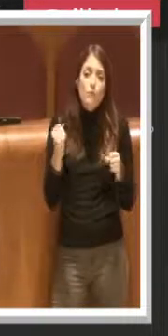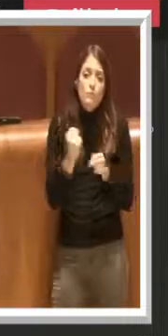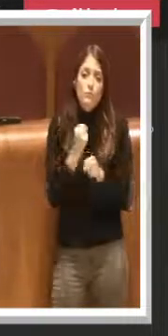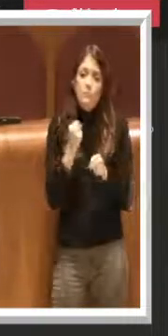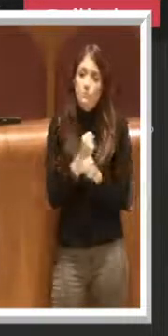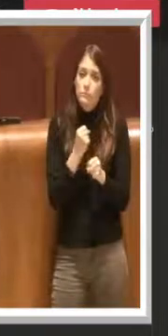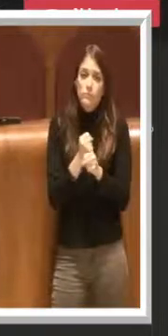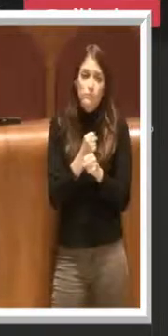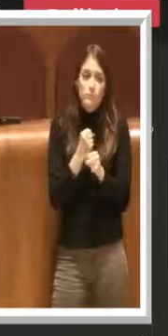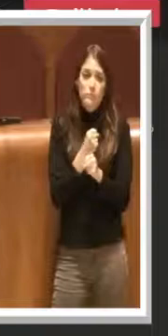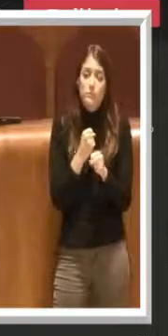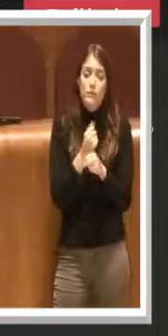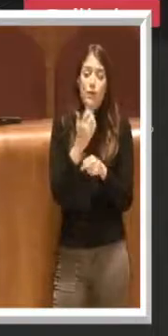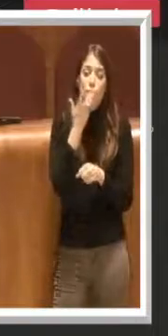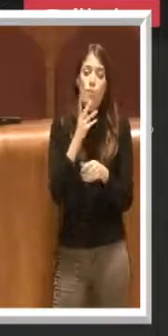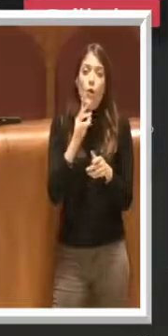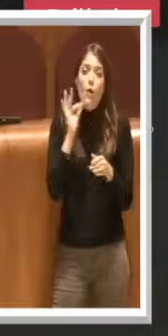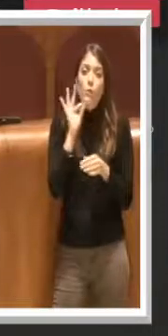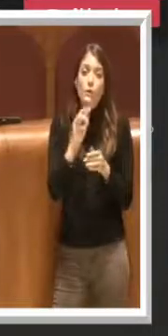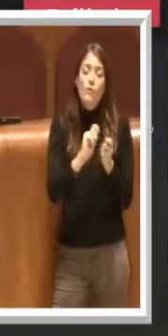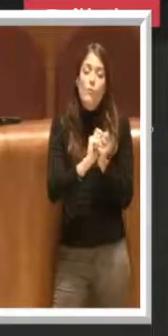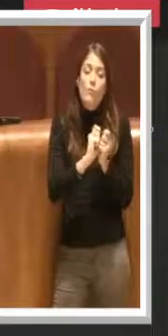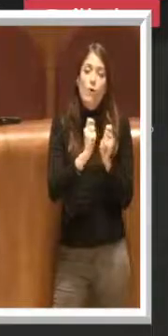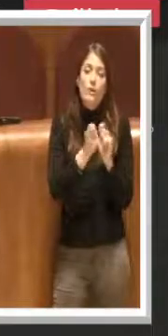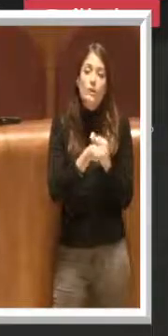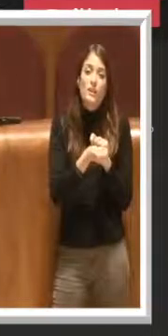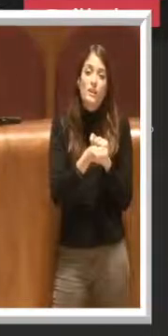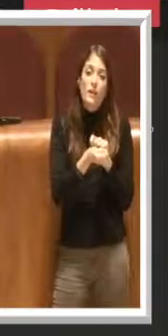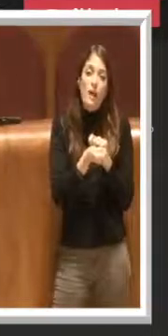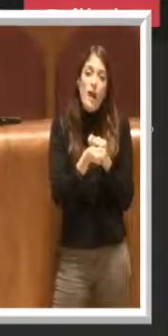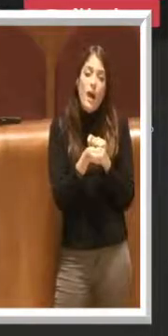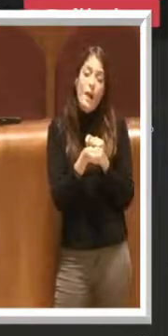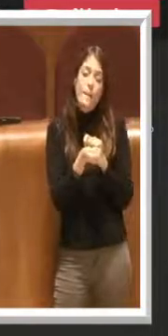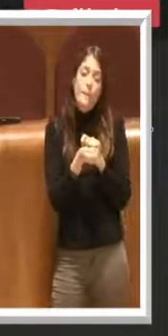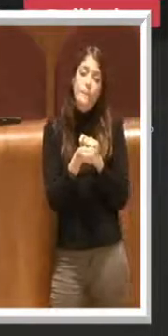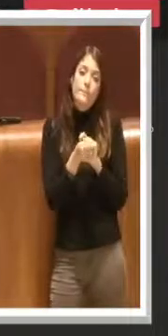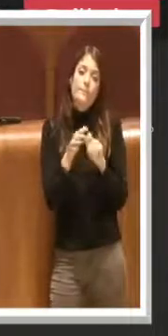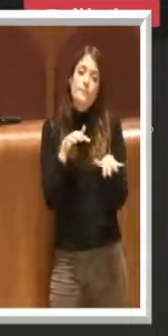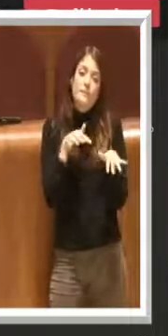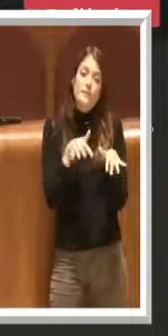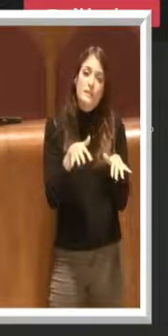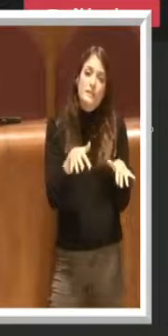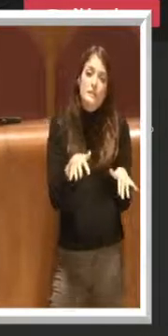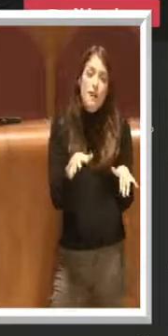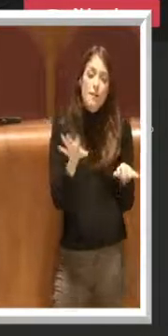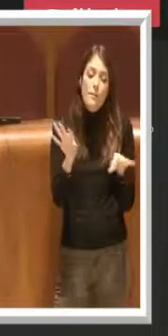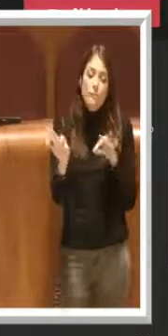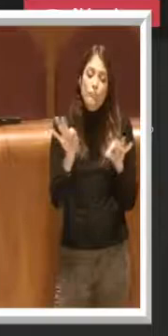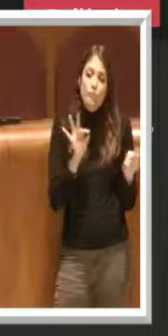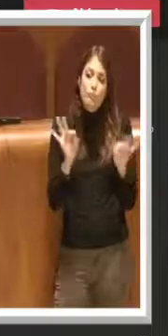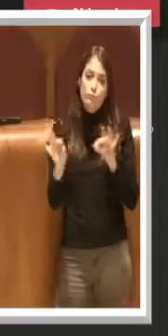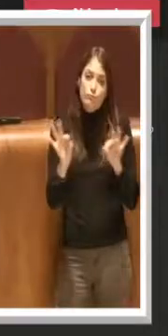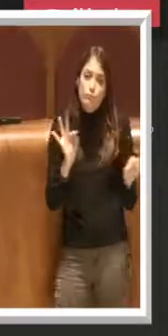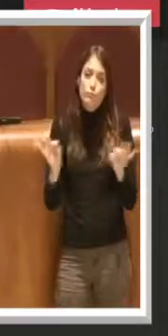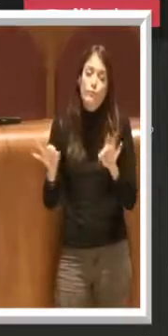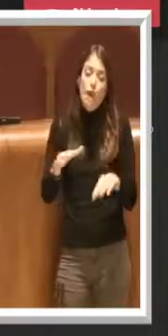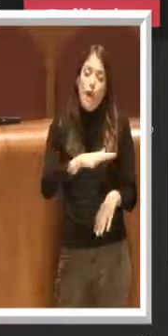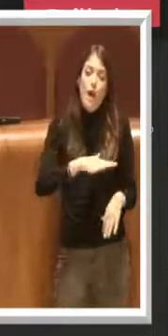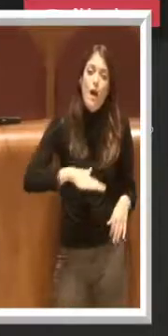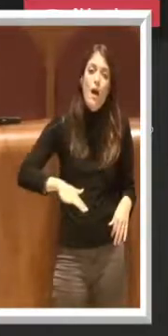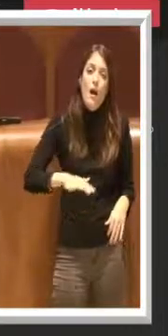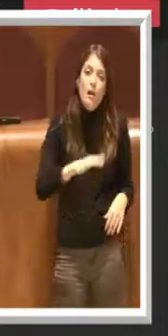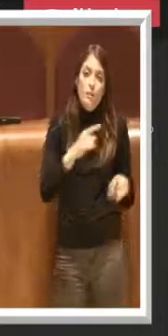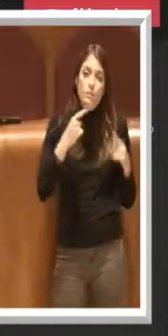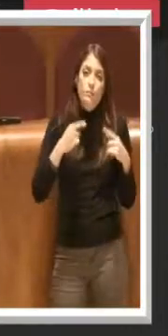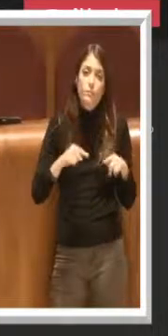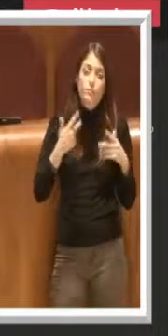e si tende appunto a modificare quello che è un sistema di assetto di quell'area che, come